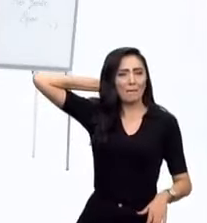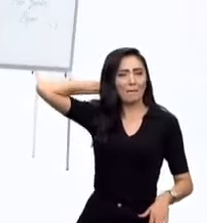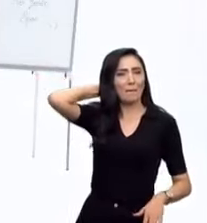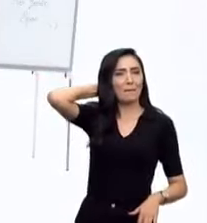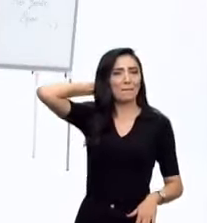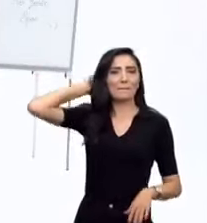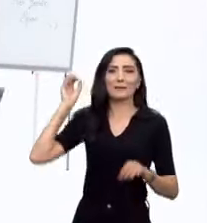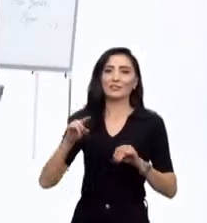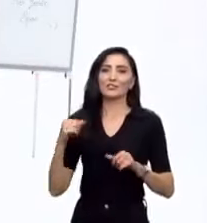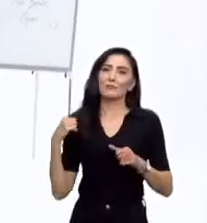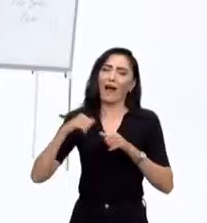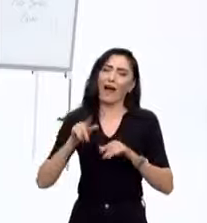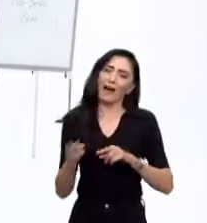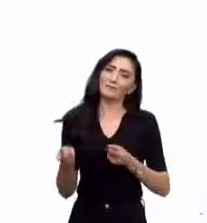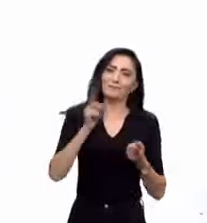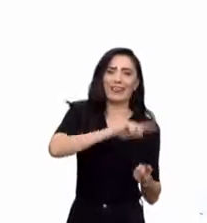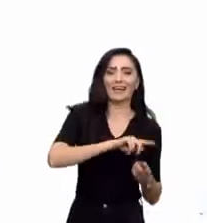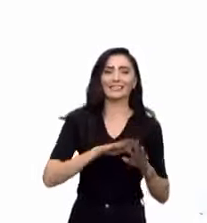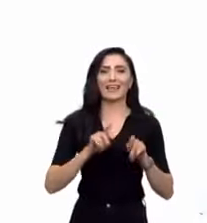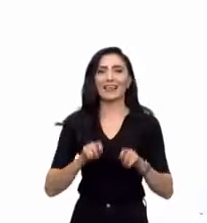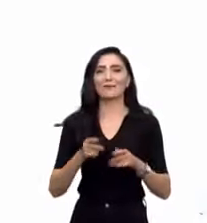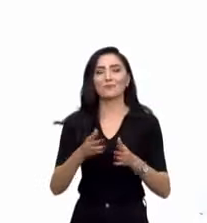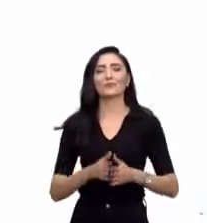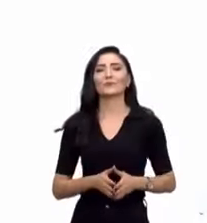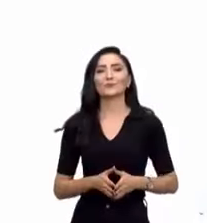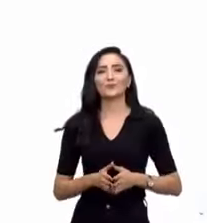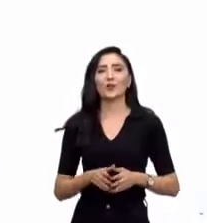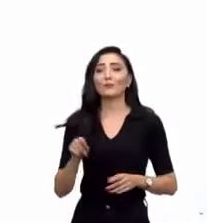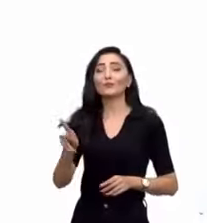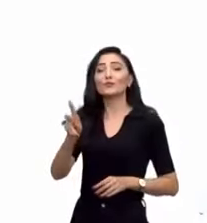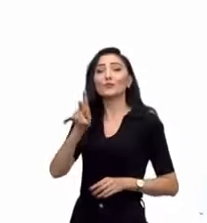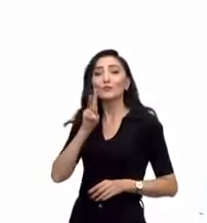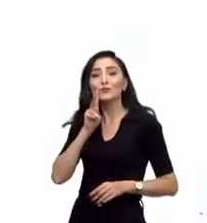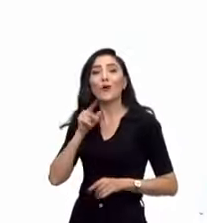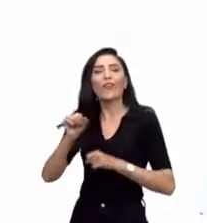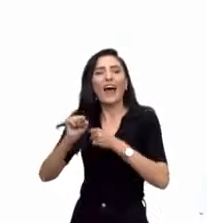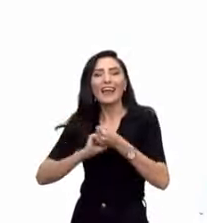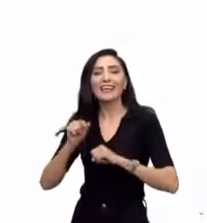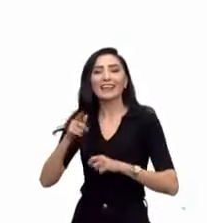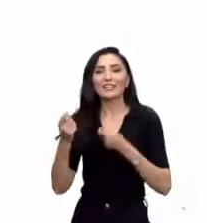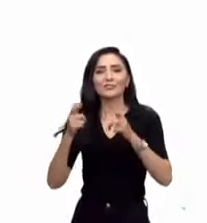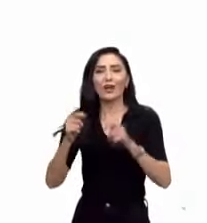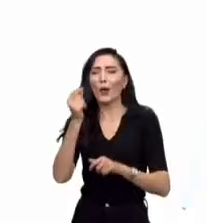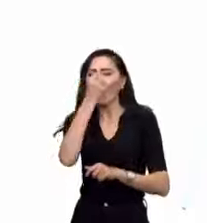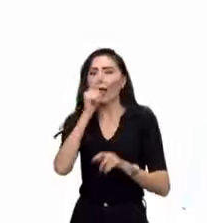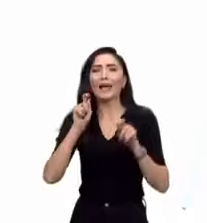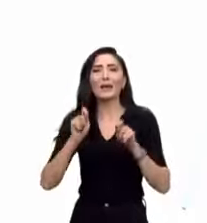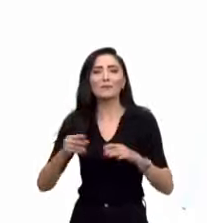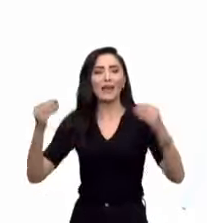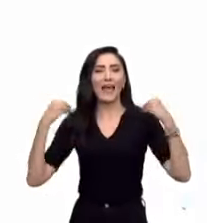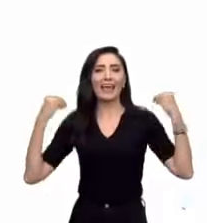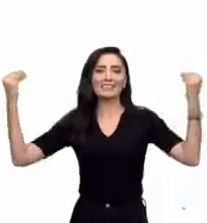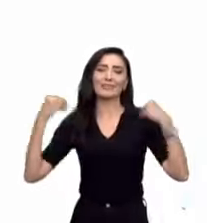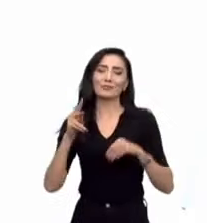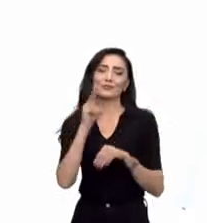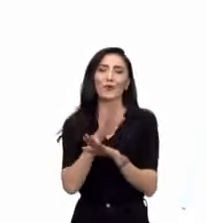bırakıyoruz. Şimdi de diğer yönde aynı hareketi tekrarlıyoruz. Bu son hareketle iş yerinde kolayca uygulayabileceğimiz